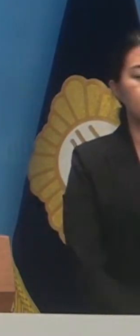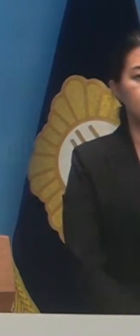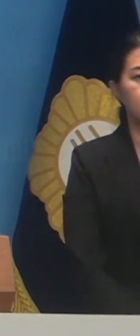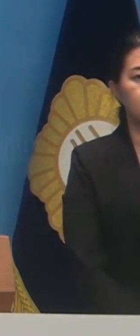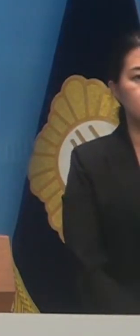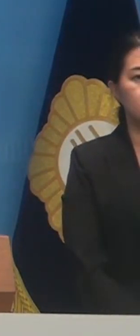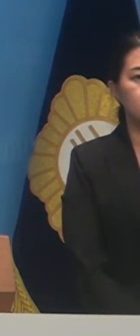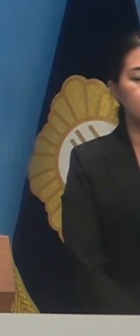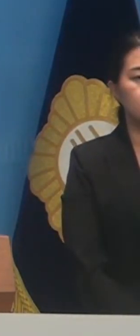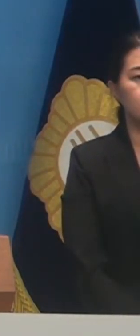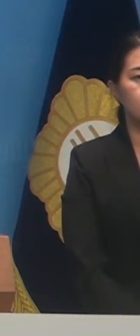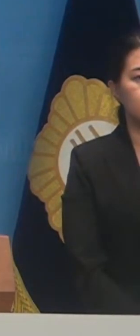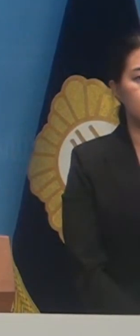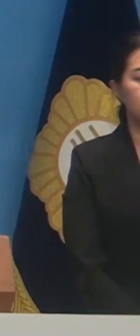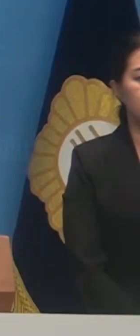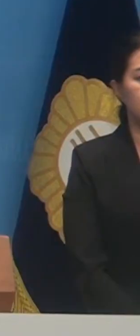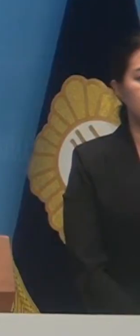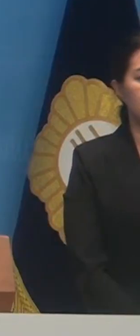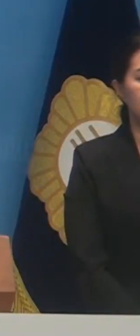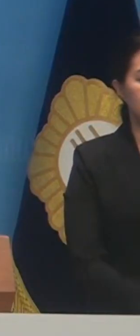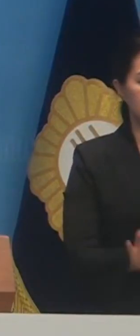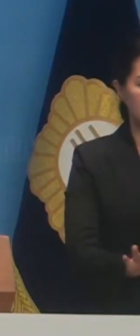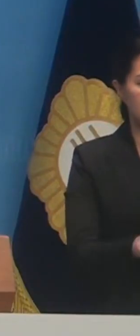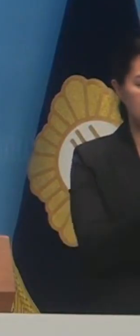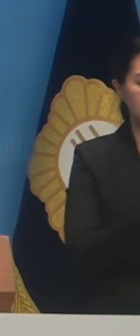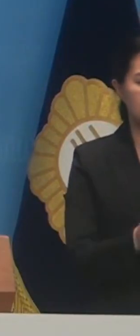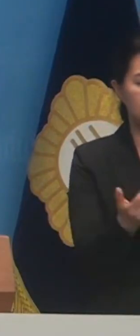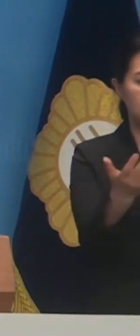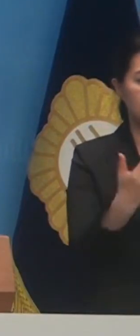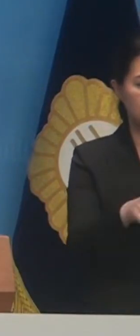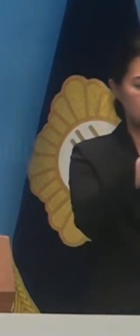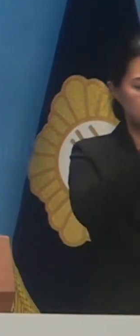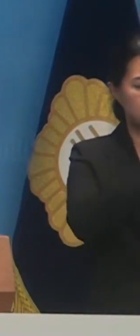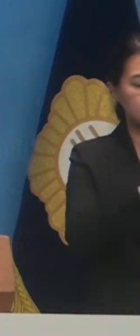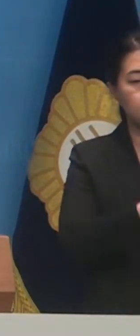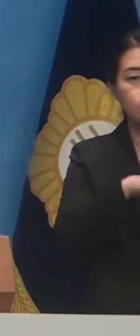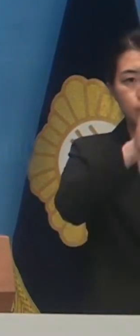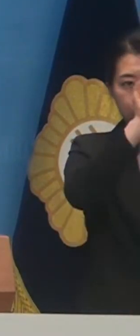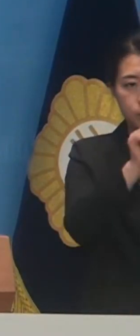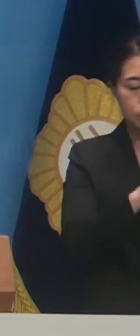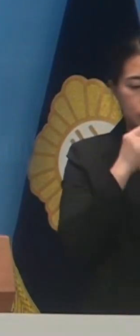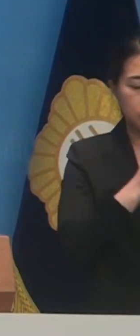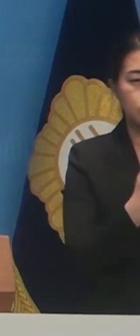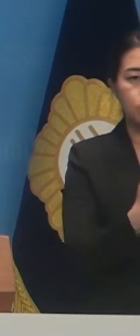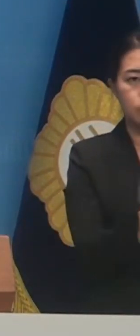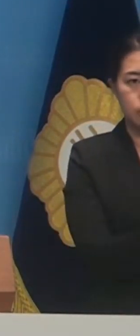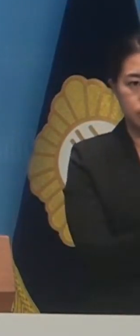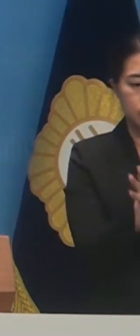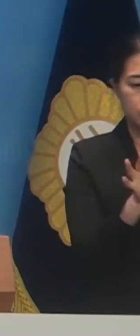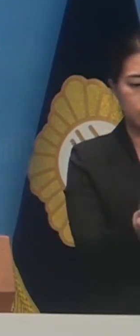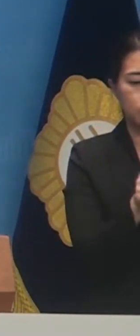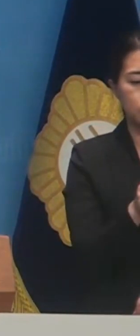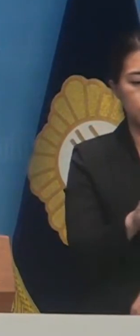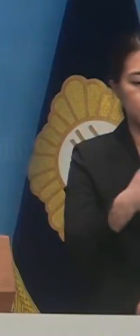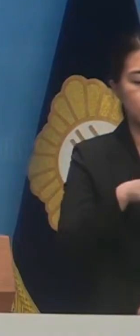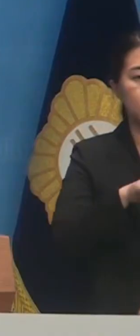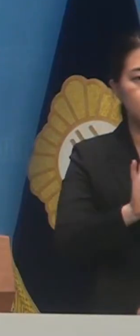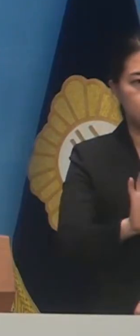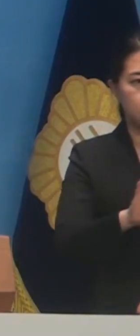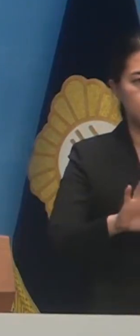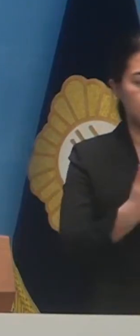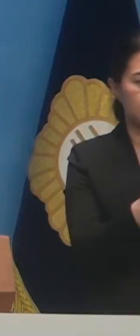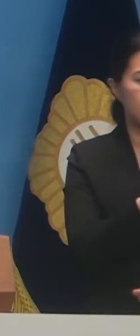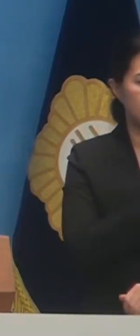있습니다. 오늘 기자회견 첫 순서는 더불어민주당 김현정